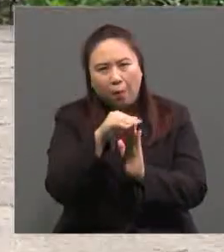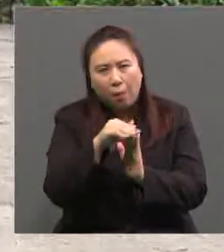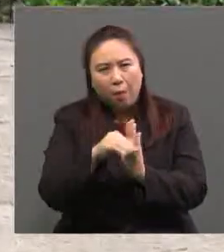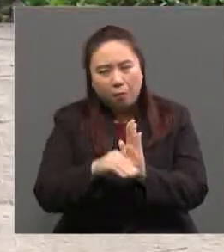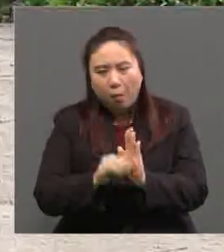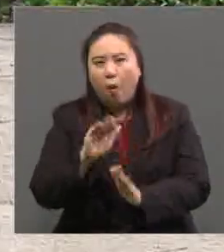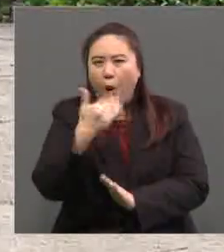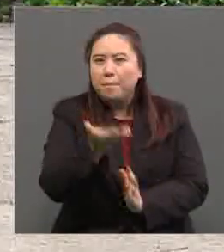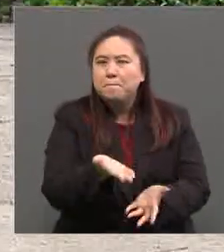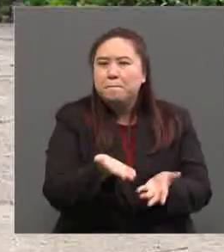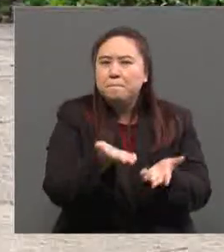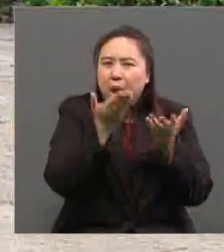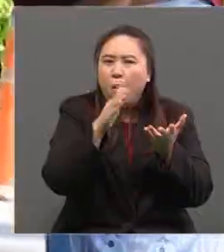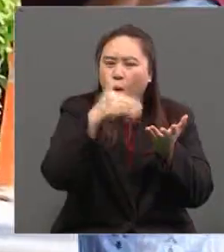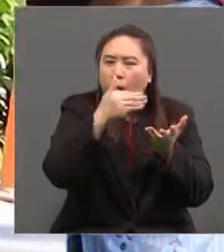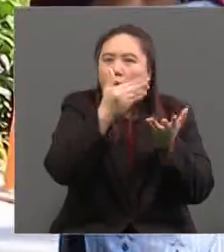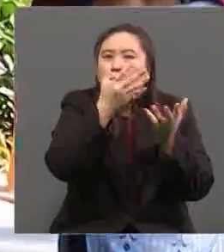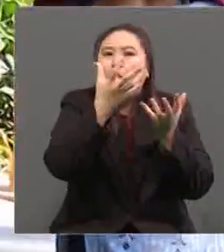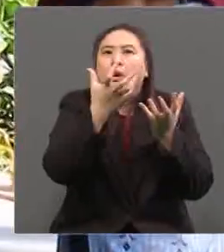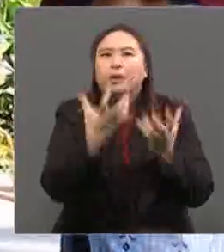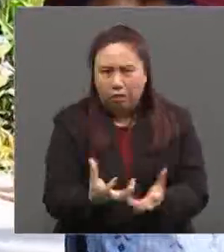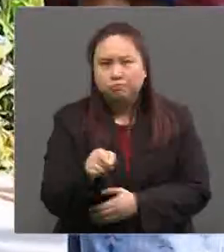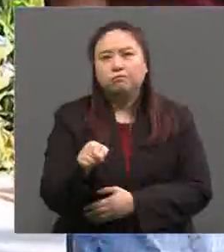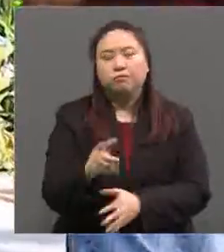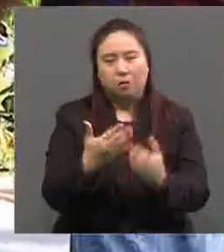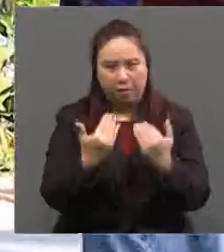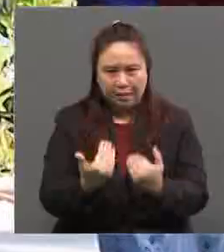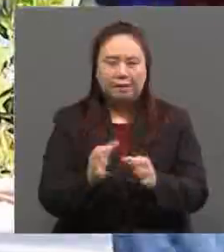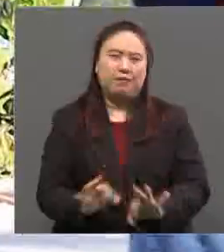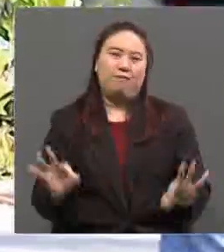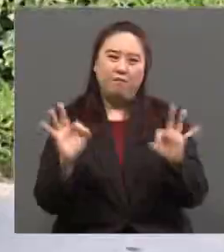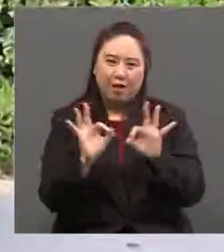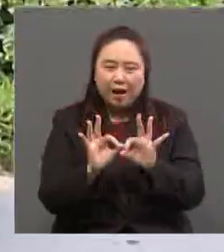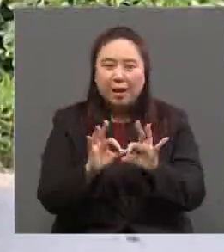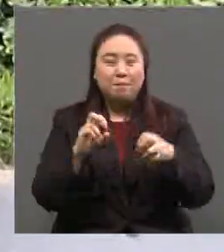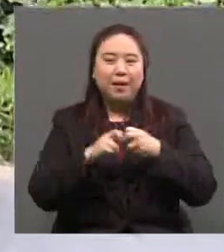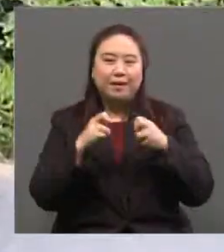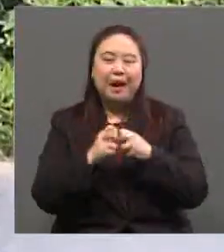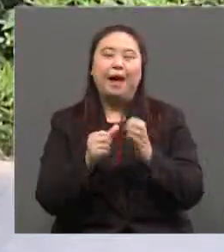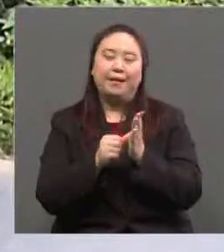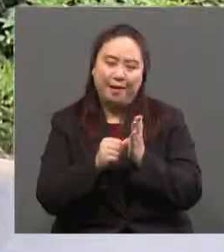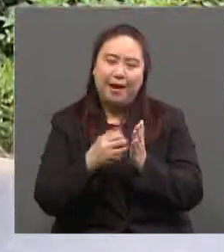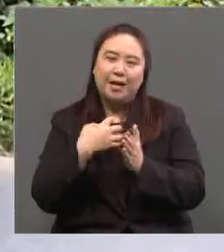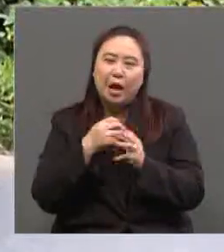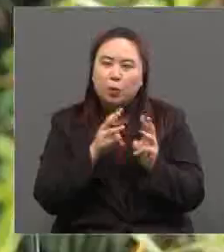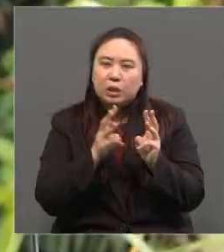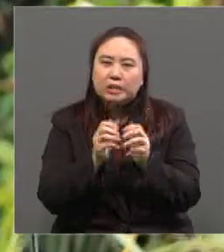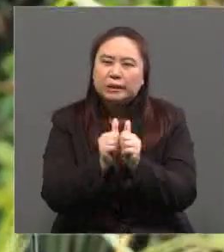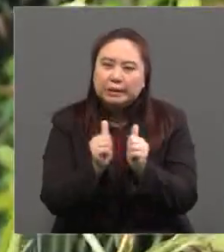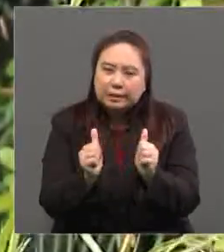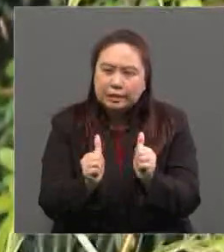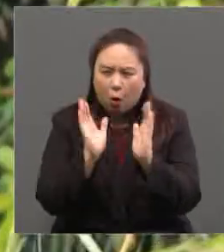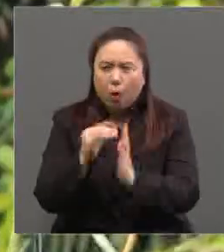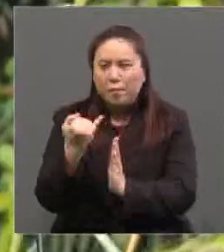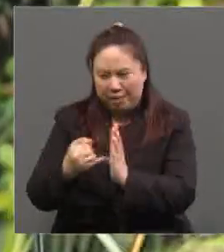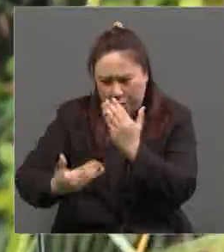คือเบาไปหาหนักแล้วก็ยังคงยืนยันเจตนารมณ์ในการแก้ปัญหาด้วยสันติวิธีพร้อมเปิดโอกาสให้ผู้กระทำผิดเข้าม